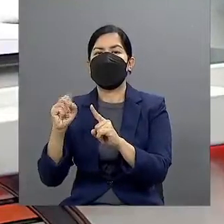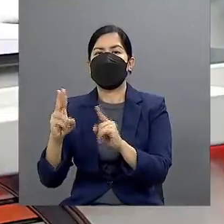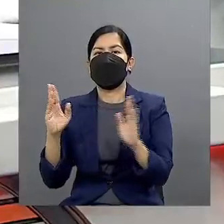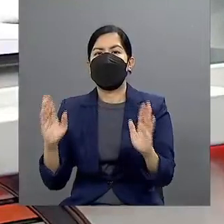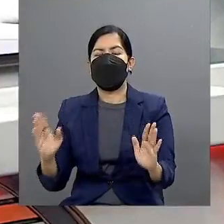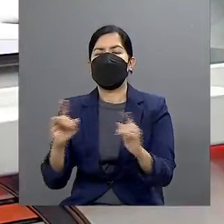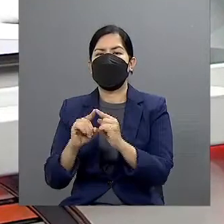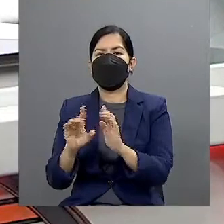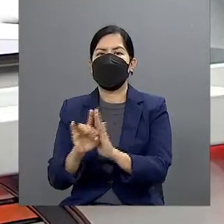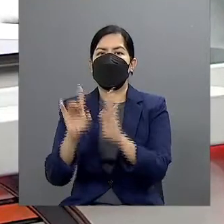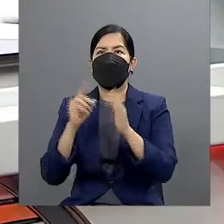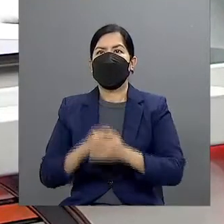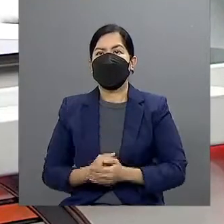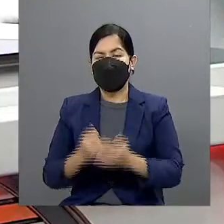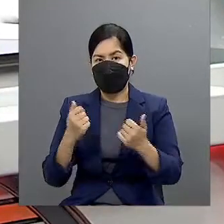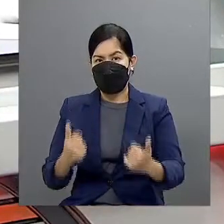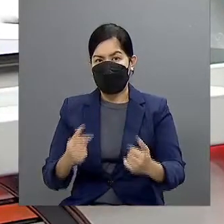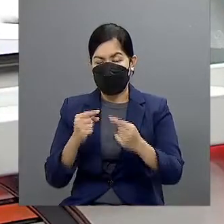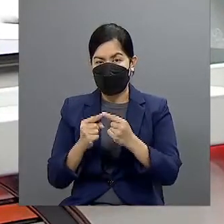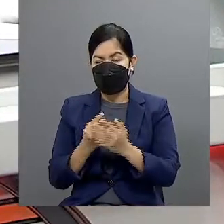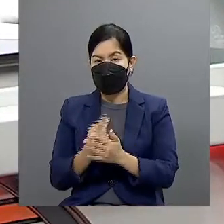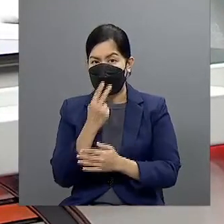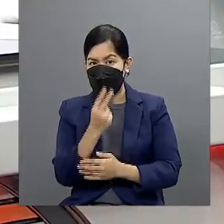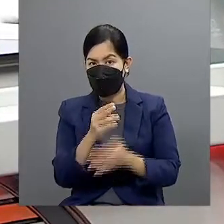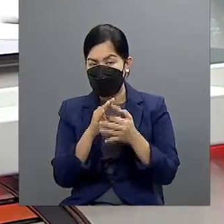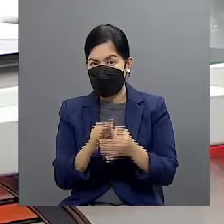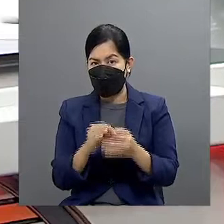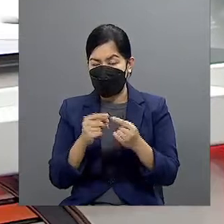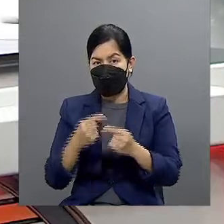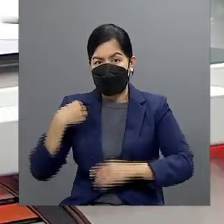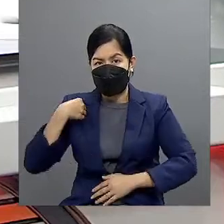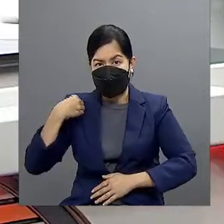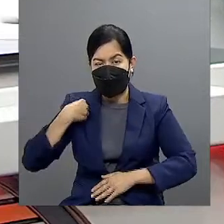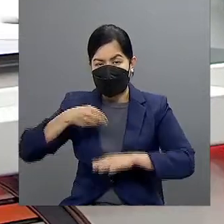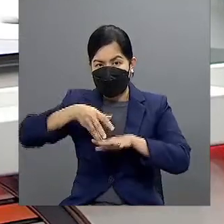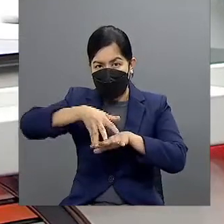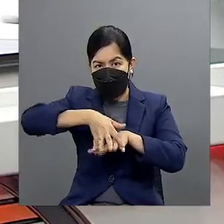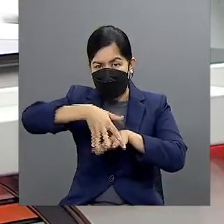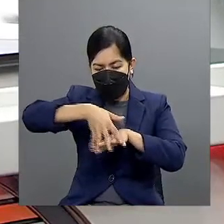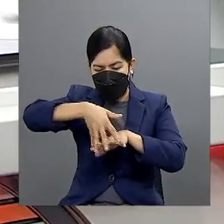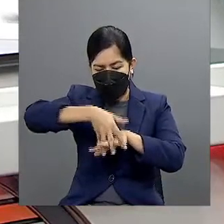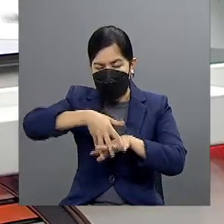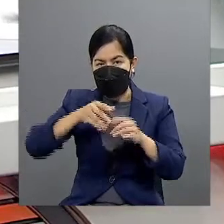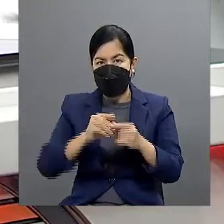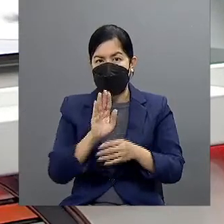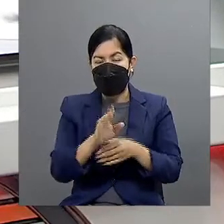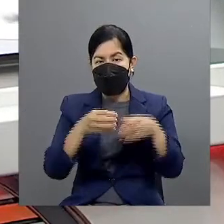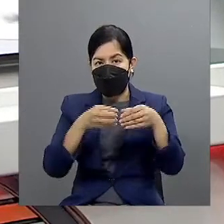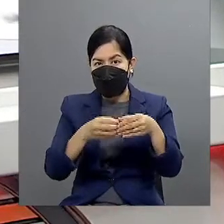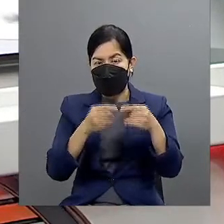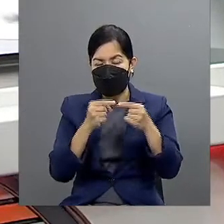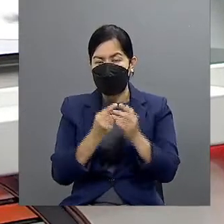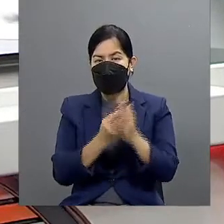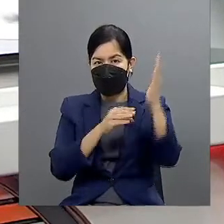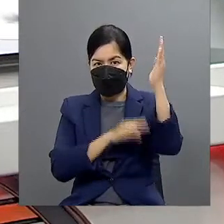เซนซิรีพอร์เตอร์วันนี้นะคะชวนคุณผู้ชมไปดูงานฝีมือการทอผ้าของกลุ่มเกษตรกรบ้านล่องมุดในอำเภอเทพาจังหวัดสงขลาค่ะที่รวมกลุ่มการ